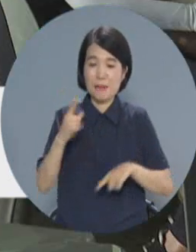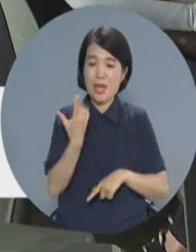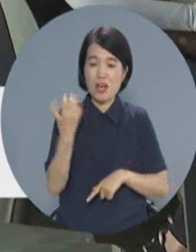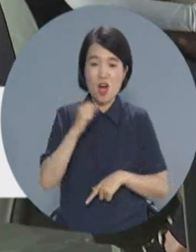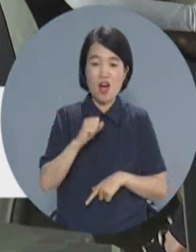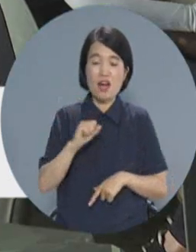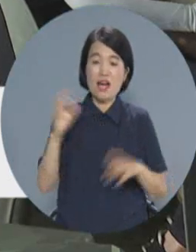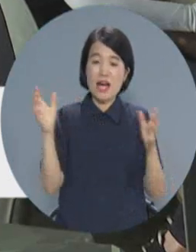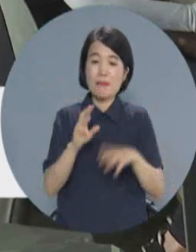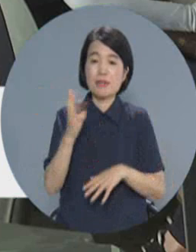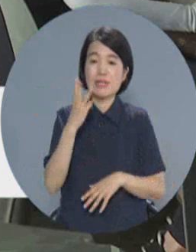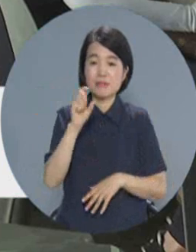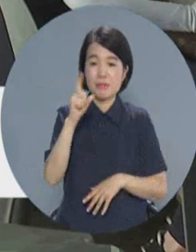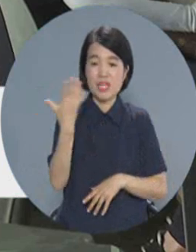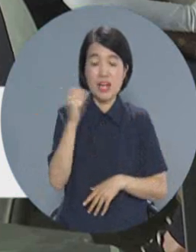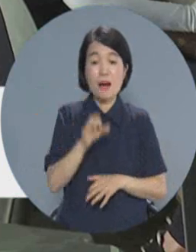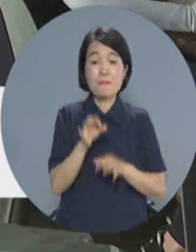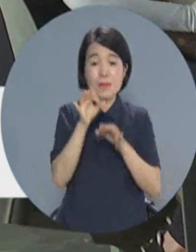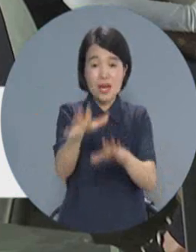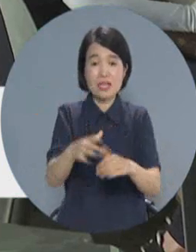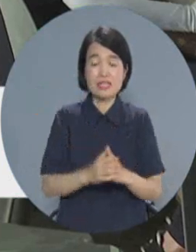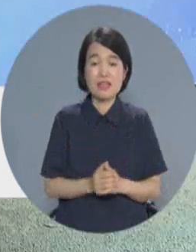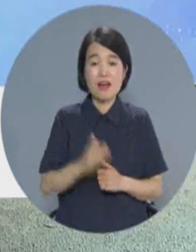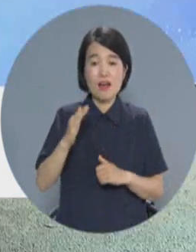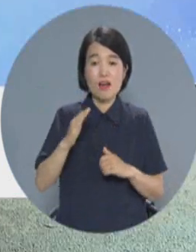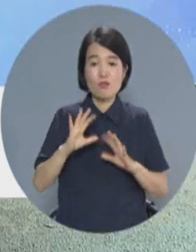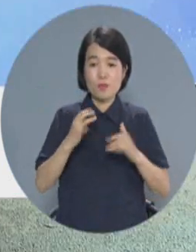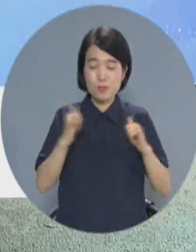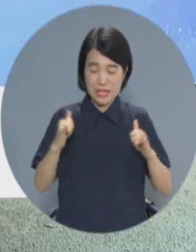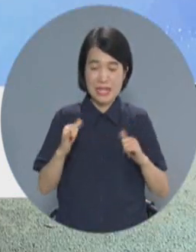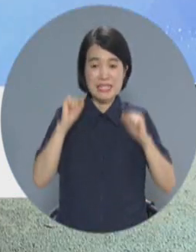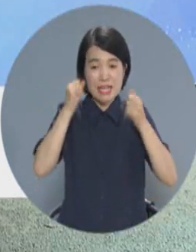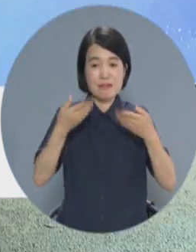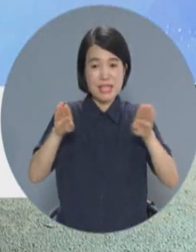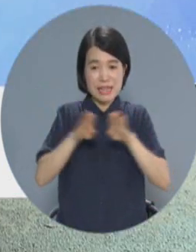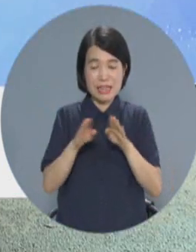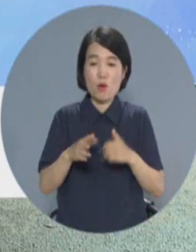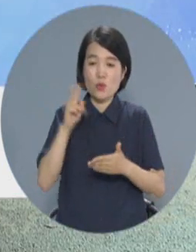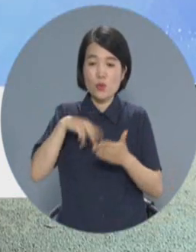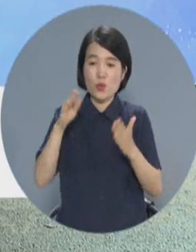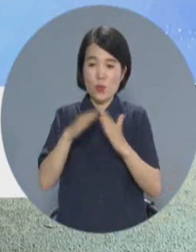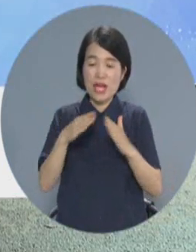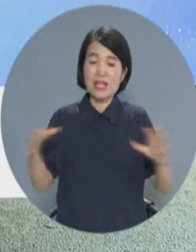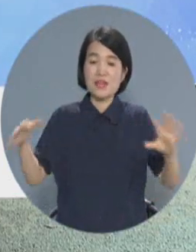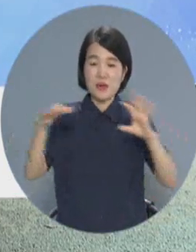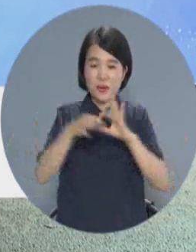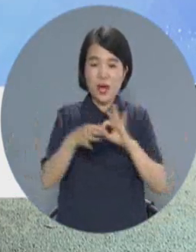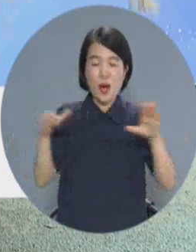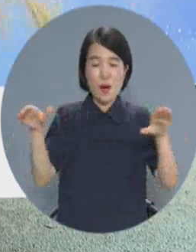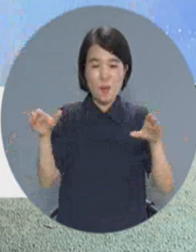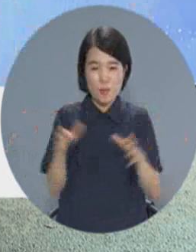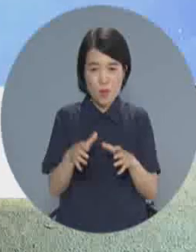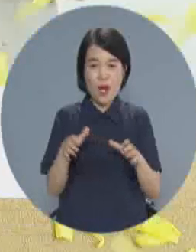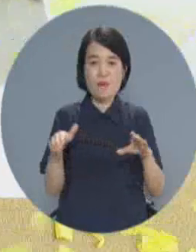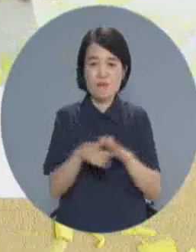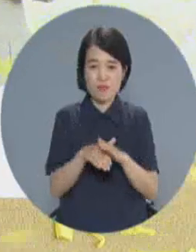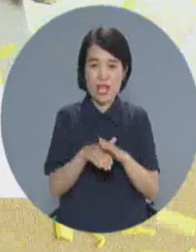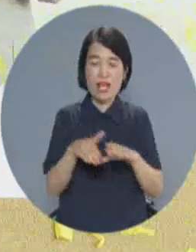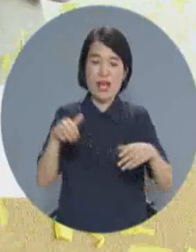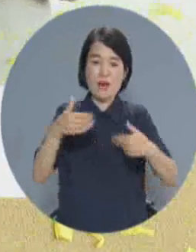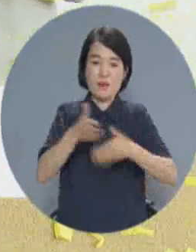등 331억 원의 예산을 들여 국민체육센터와 도서관을 유기적으로 연결한 복합문화공간을 마련할